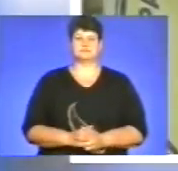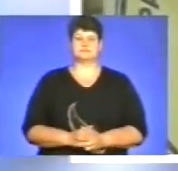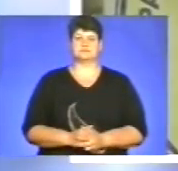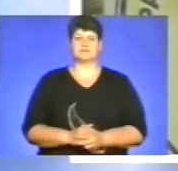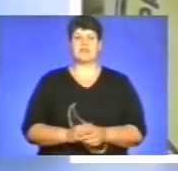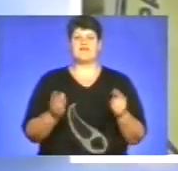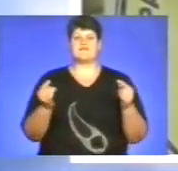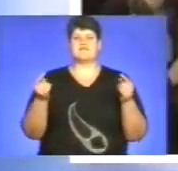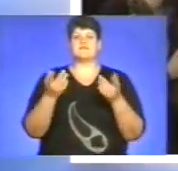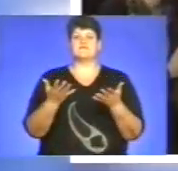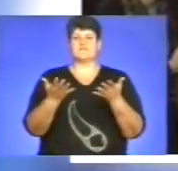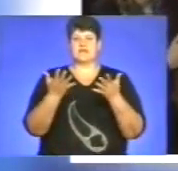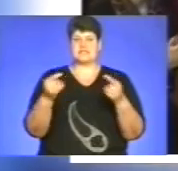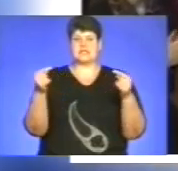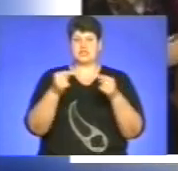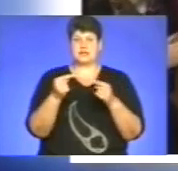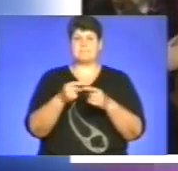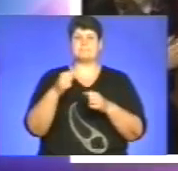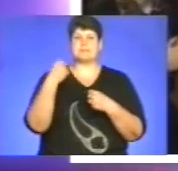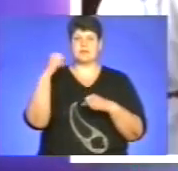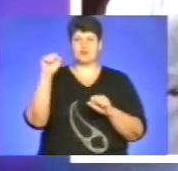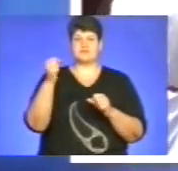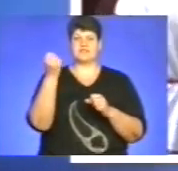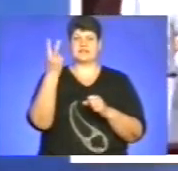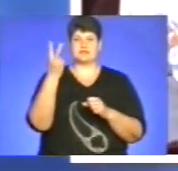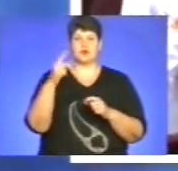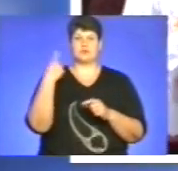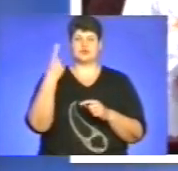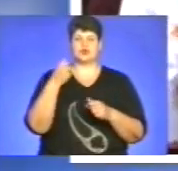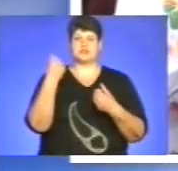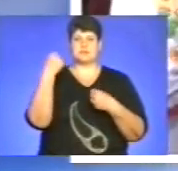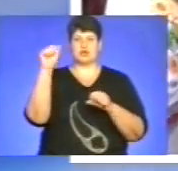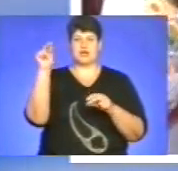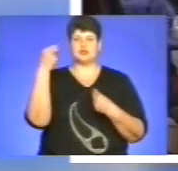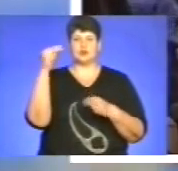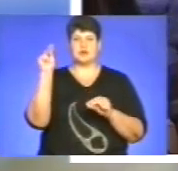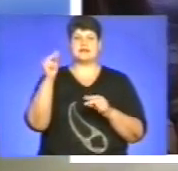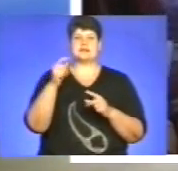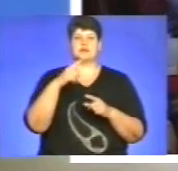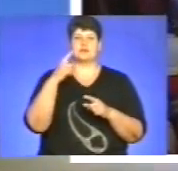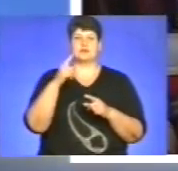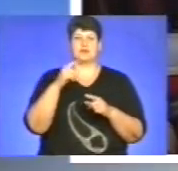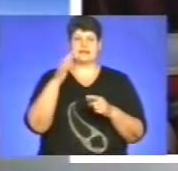Визначили переможців 12-го обласного чемпіонату з інтелектуальних ігор «Унікум».